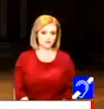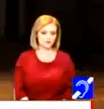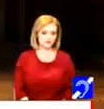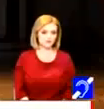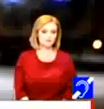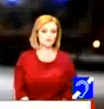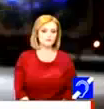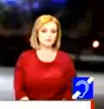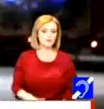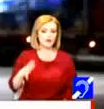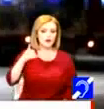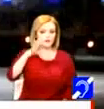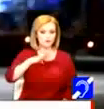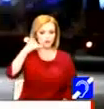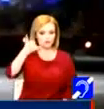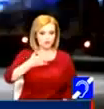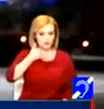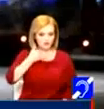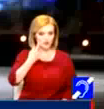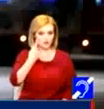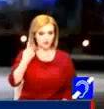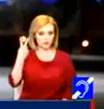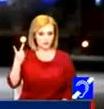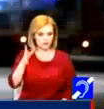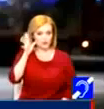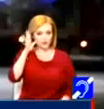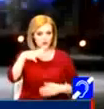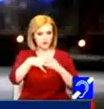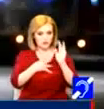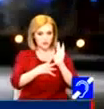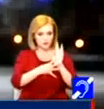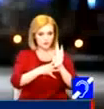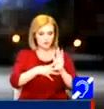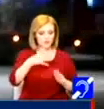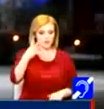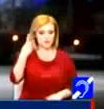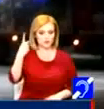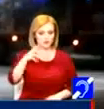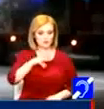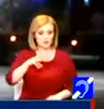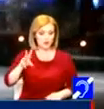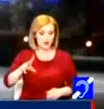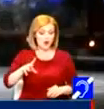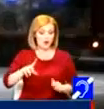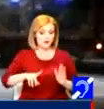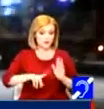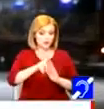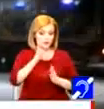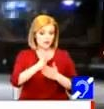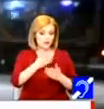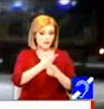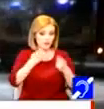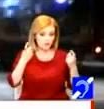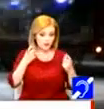Apelul la serviciu 112 a fost recepționat la orele 19:43 minute. Potrivit primelor informații, un